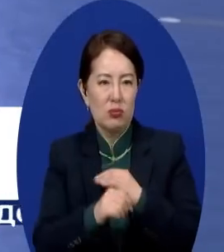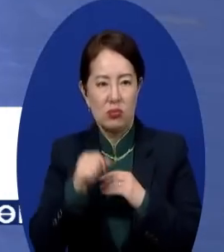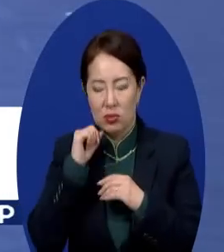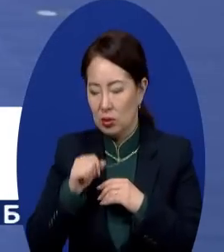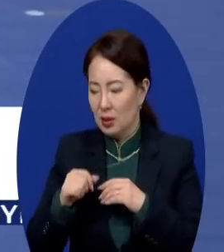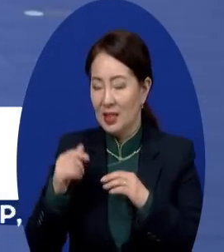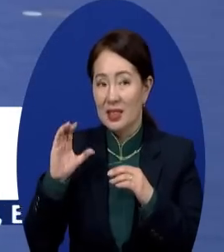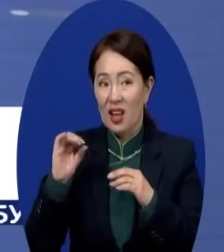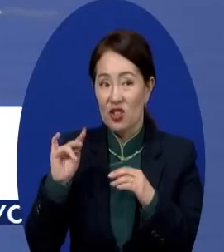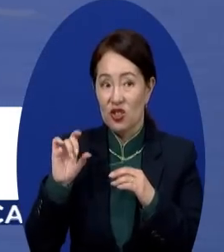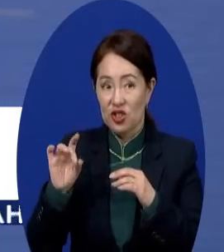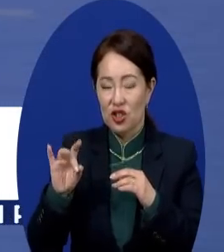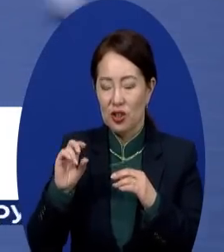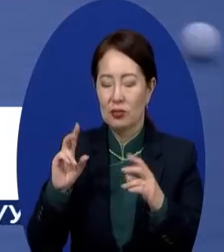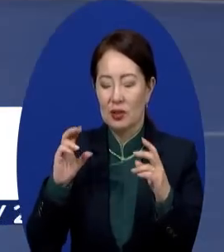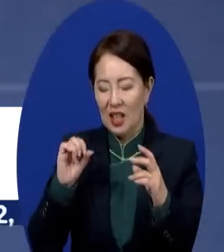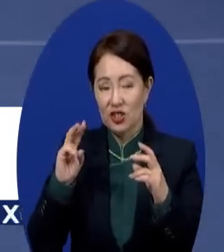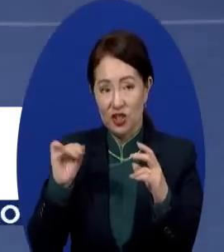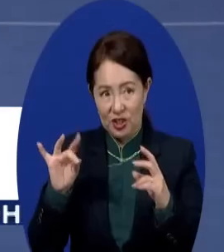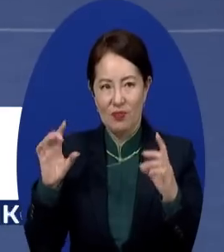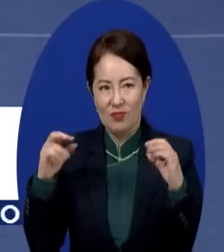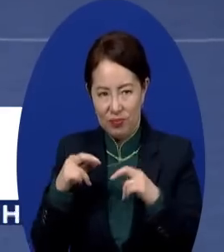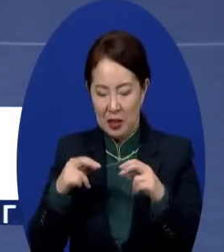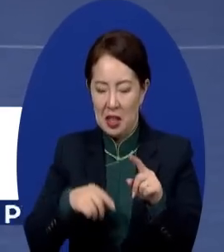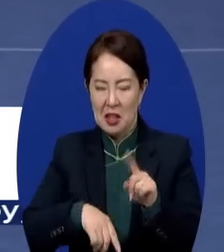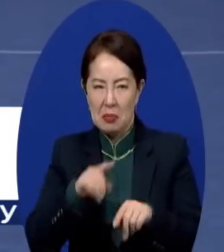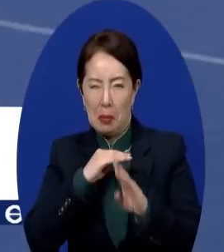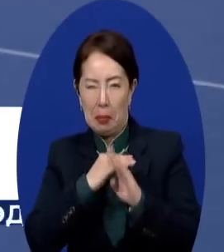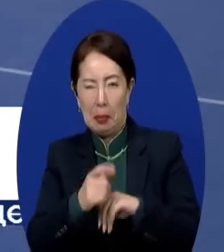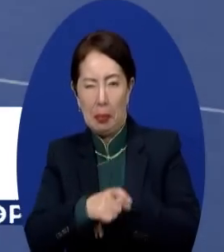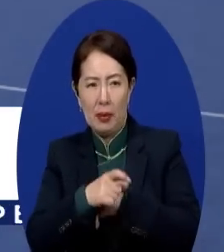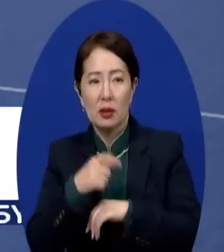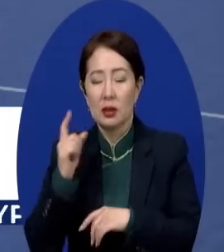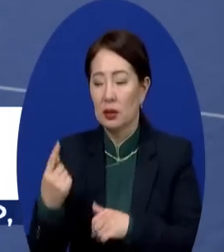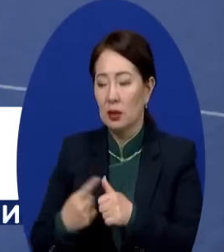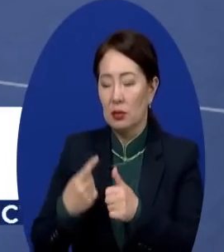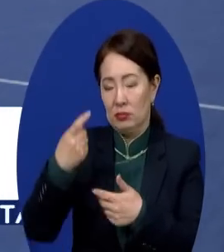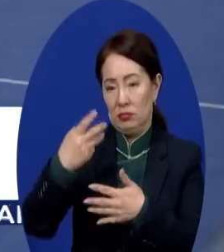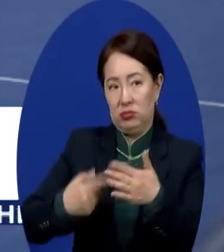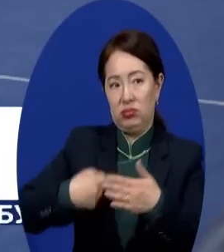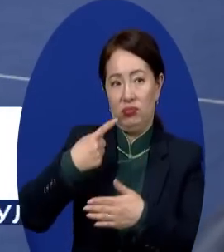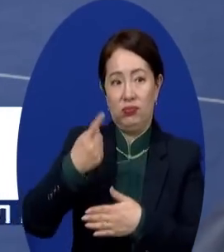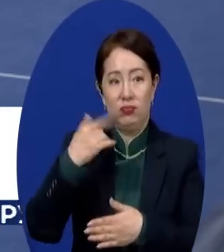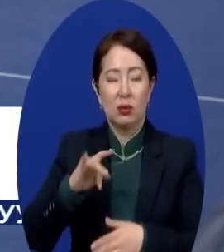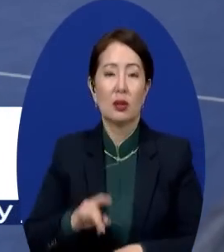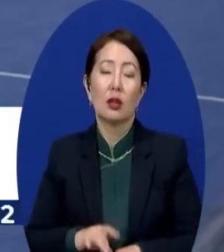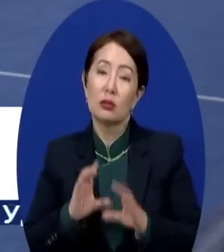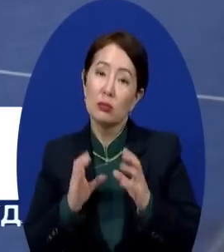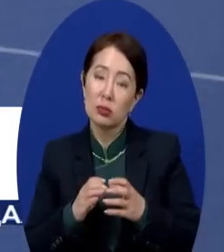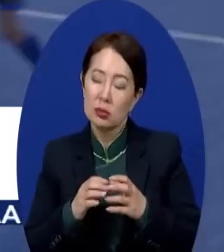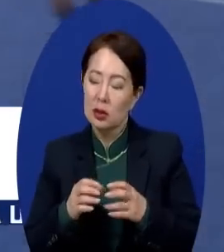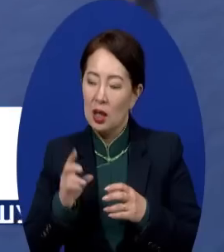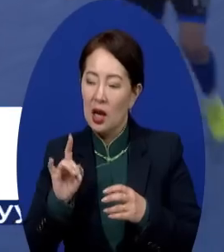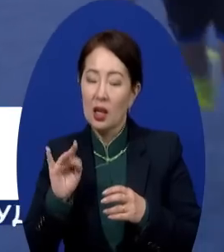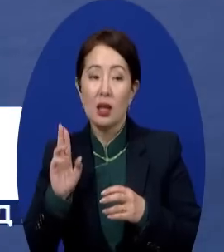довтлогч Санчиртай адил үзүүлэлтэд тэмцээний мэрэгэн бусдын жагсаалтыг тэргүүлсэн юм. Өнөөдрийн буюу сүүлийн тойргийн 2 дахь тоглолтод Эрхэс клубын